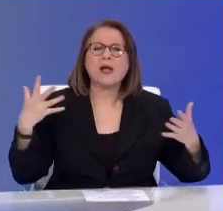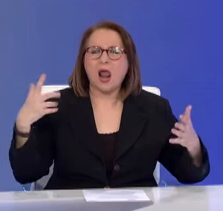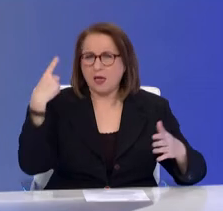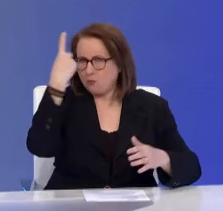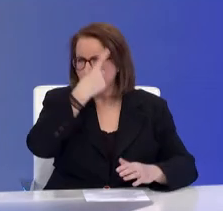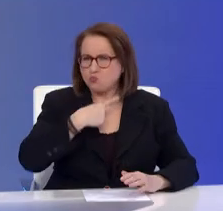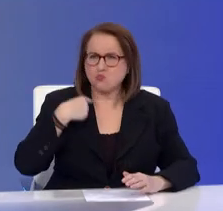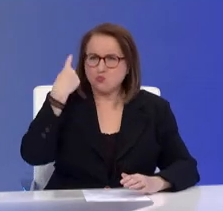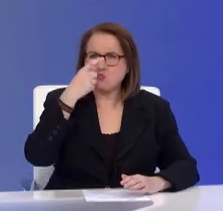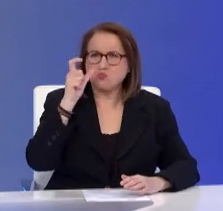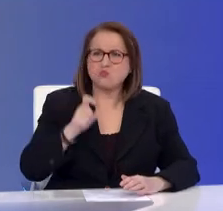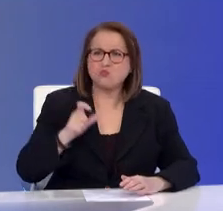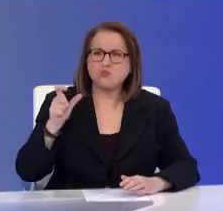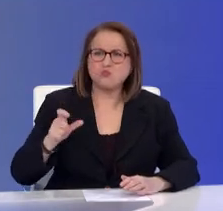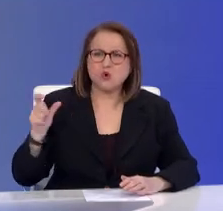προσωπικότητες